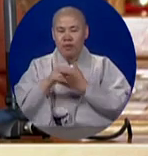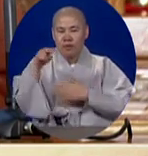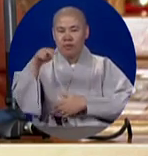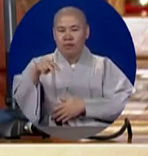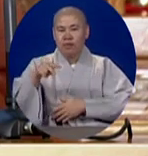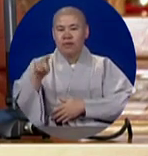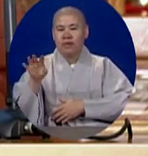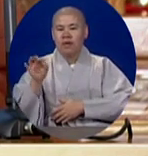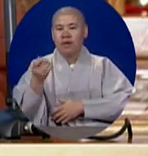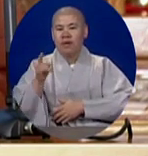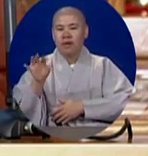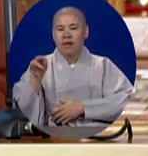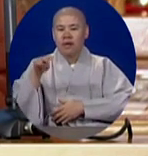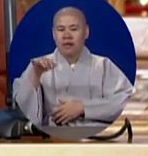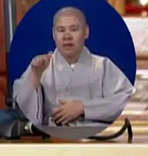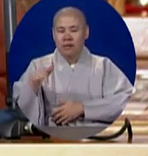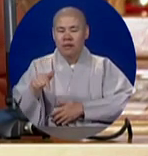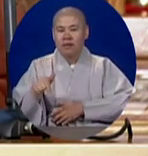수상행식을